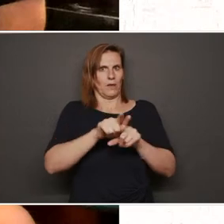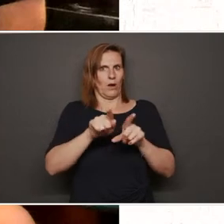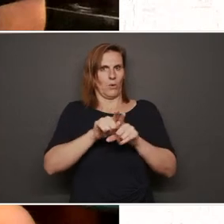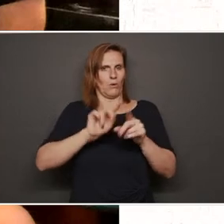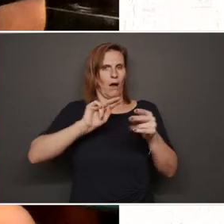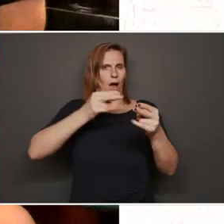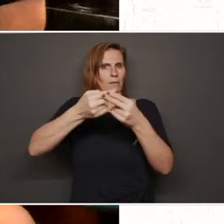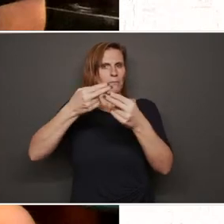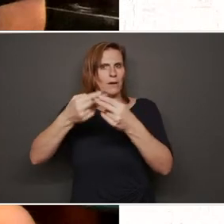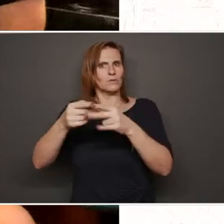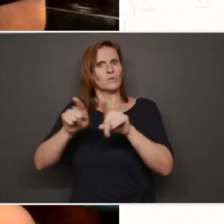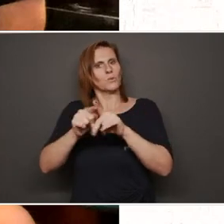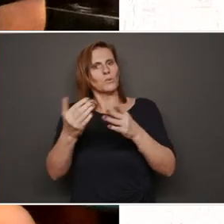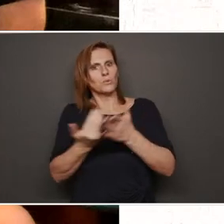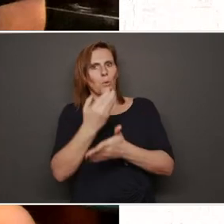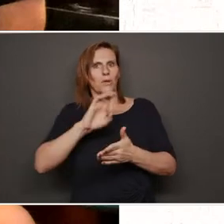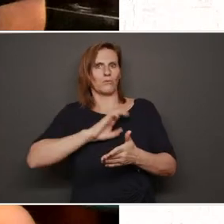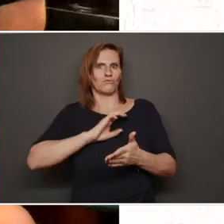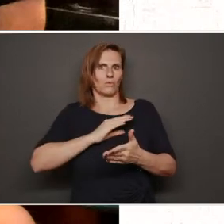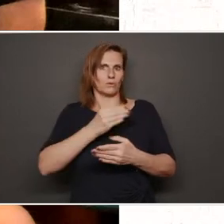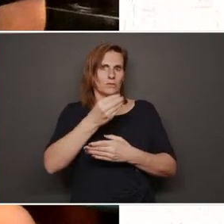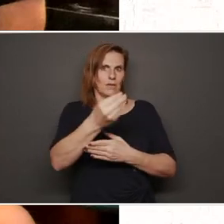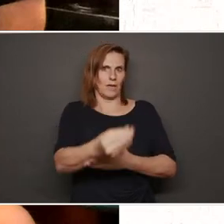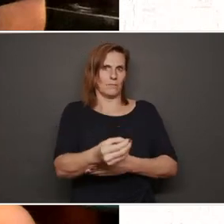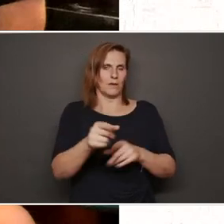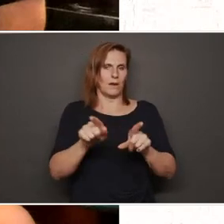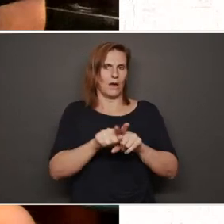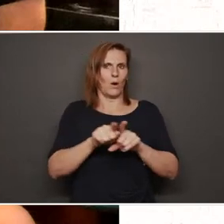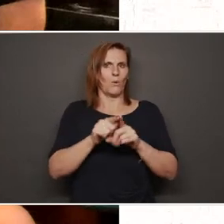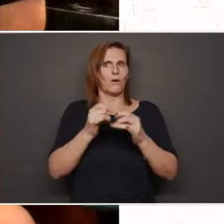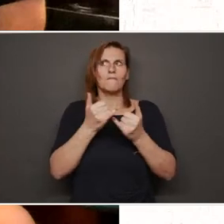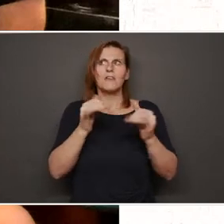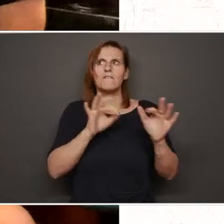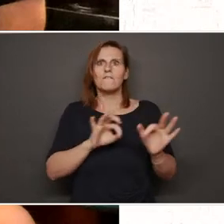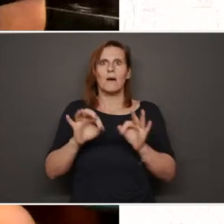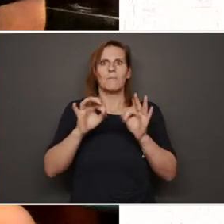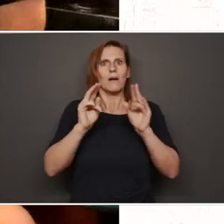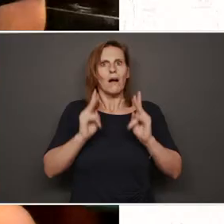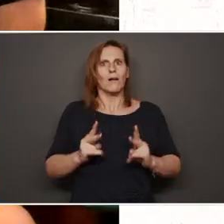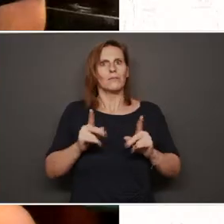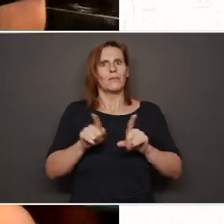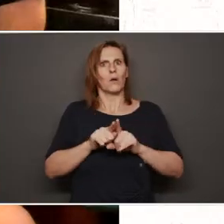ihr neue Chancen zu bieten, um sich in der Firma zu entfalten.